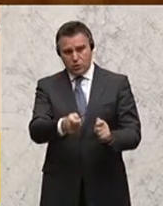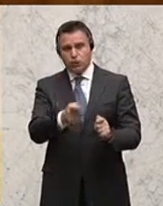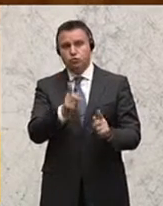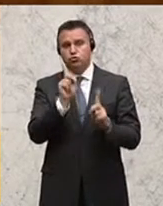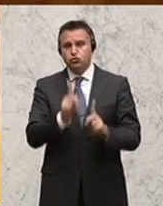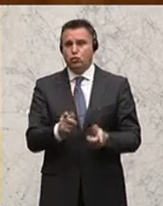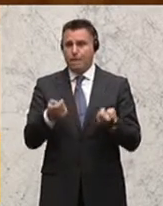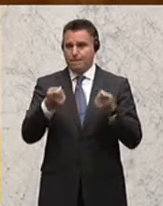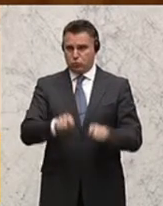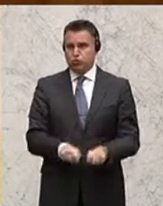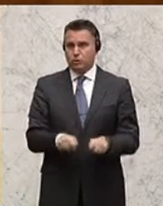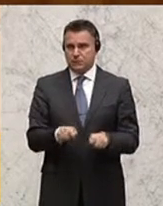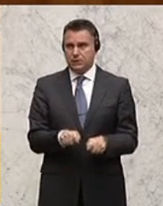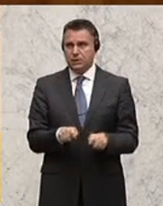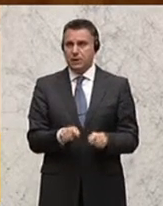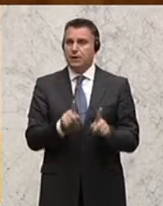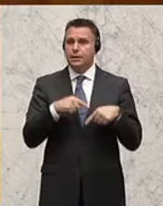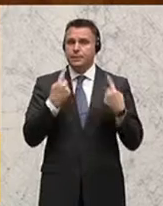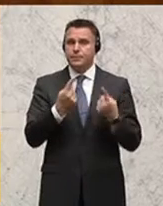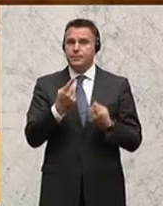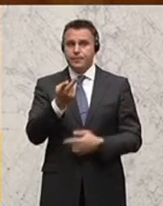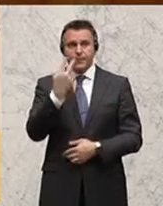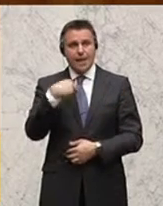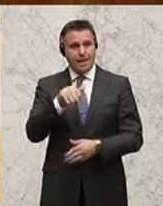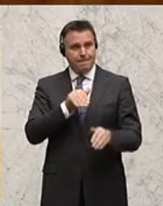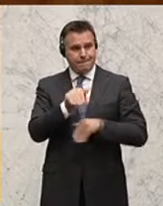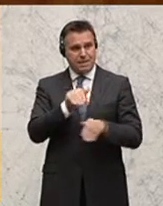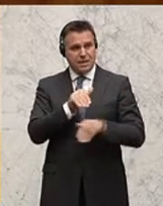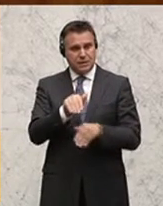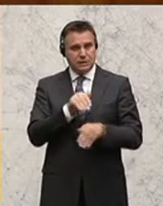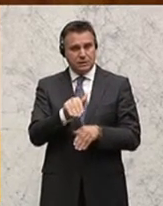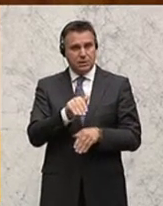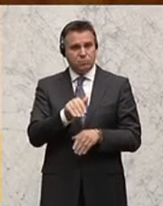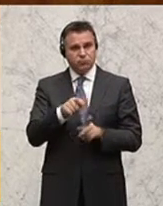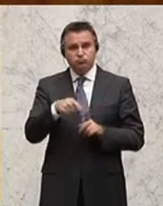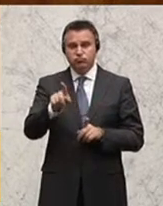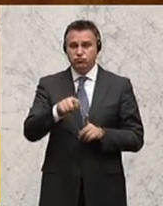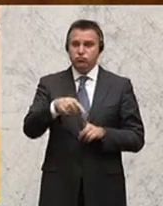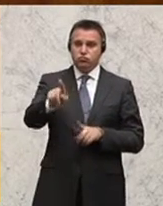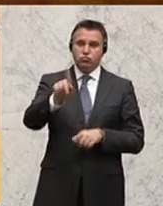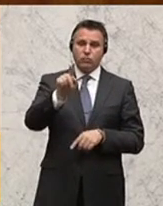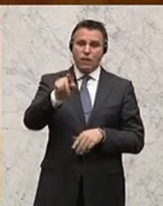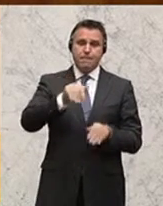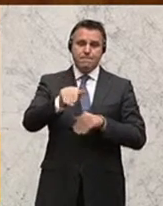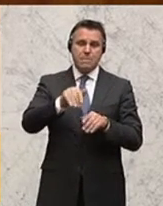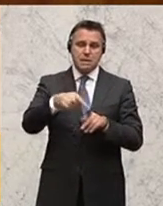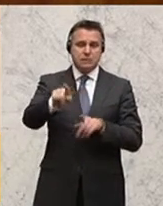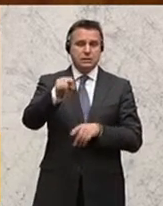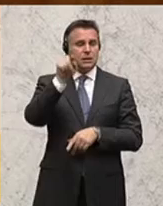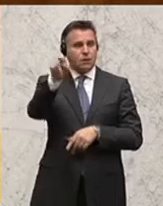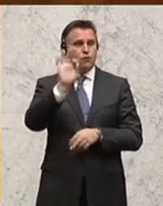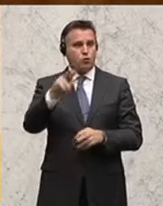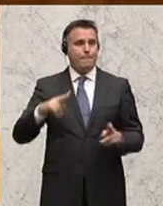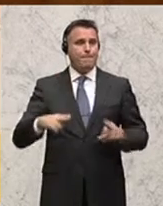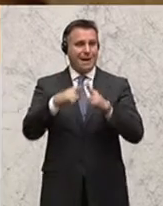Beschlussfassung vorlegt, wo wir dem Herrn Minister so quasi für Paris einen Marschbefehl geben. Einen